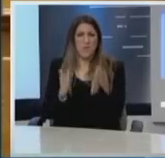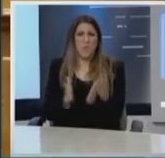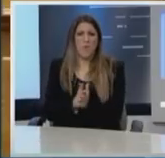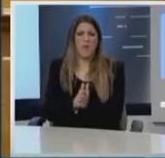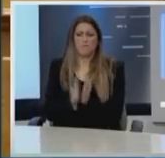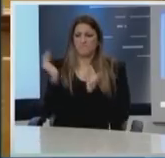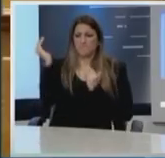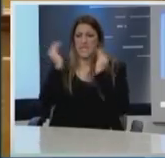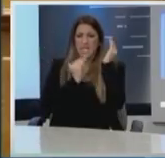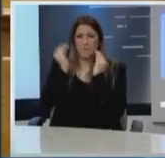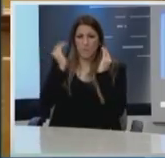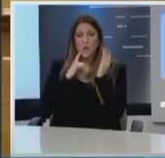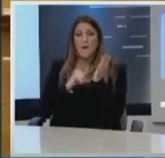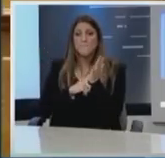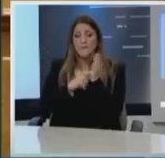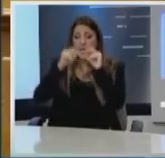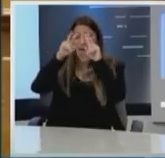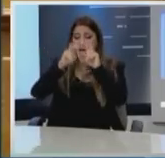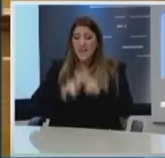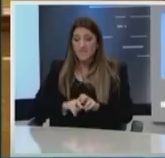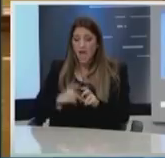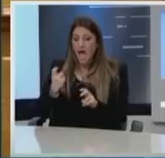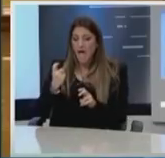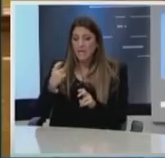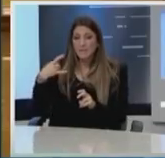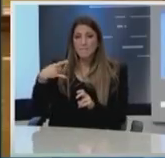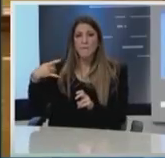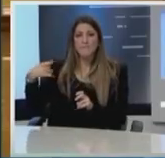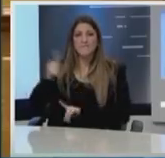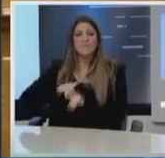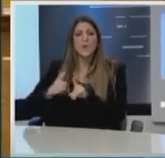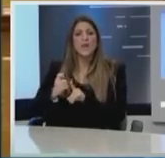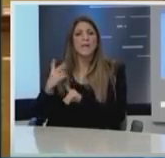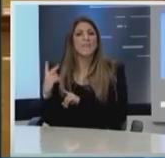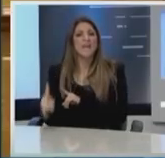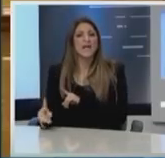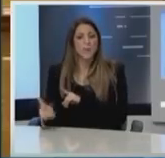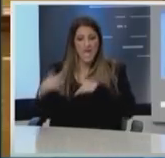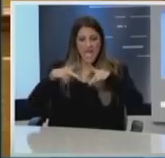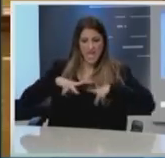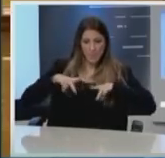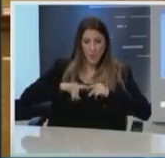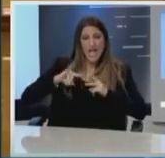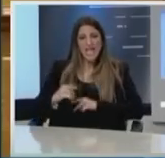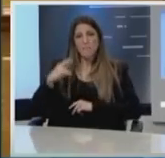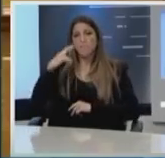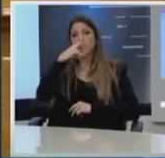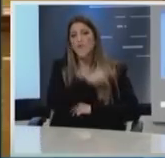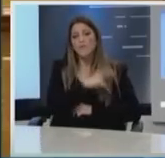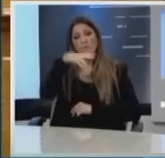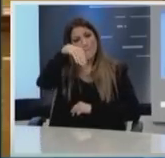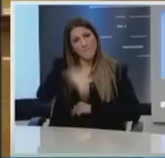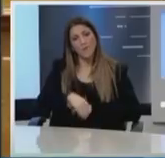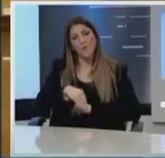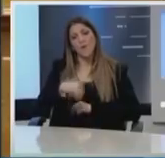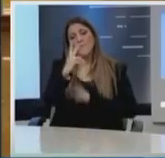να εξεταστεί τα χρήματα του Παπασταύρου? Ποιανού είναι? Μήπως είναι των υπουργών ή των πρωθυπουργών εκείνων που περιγράφονται στην